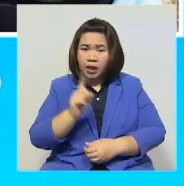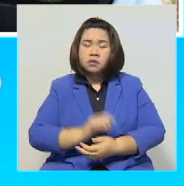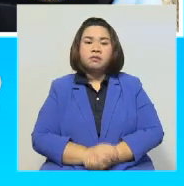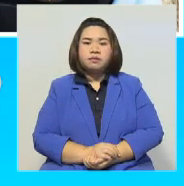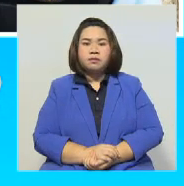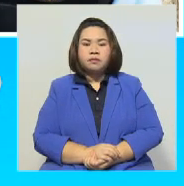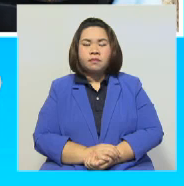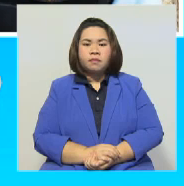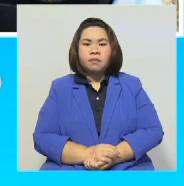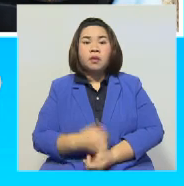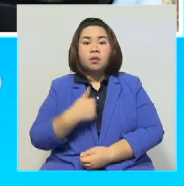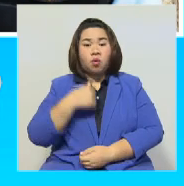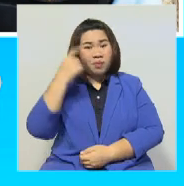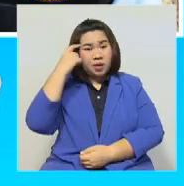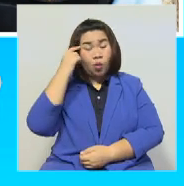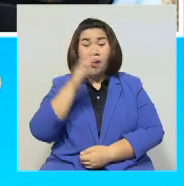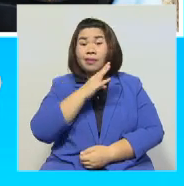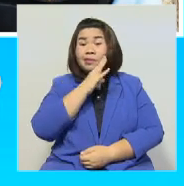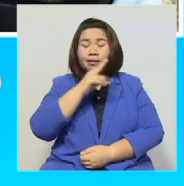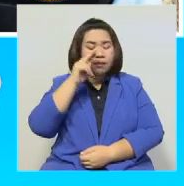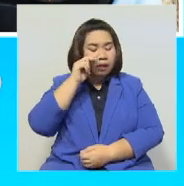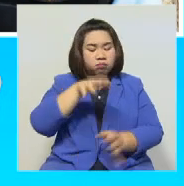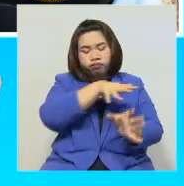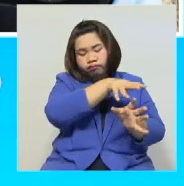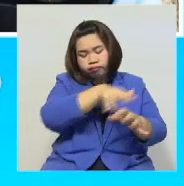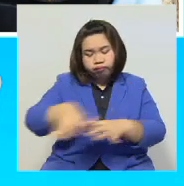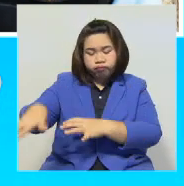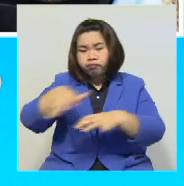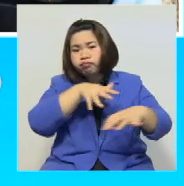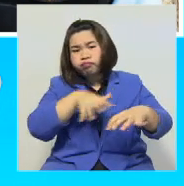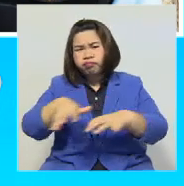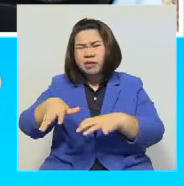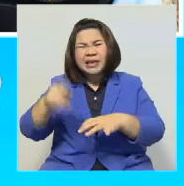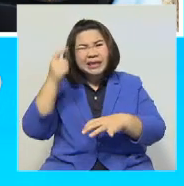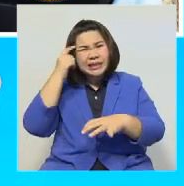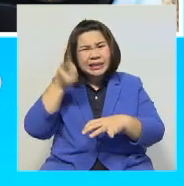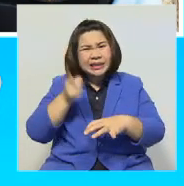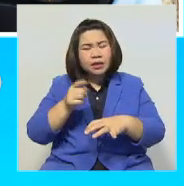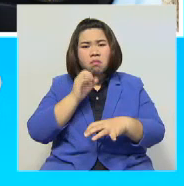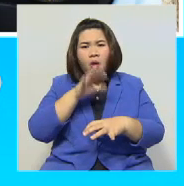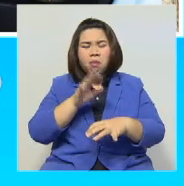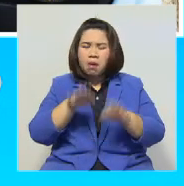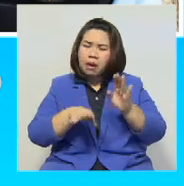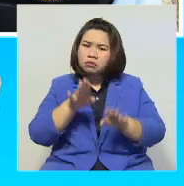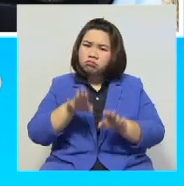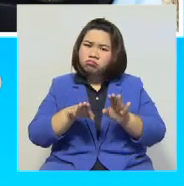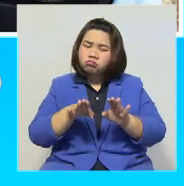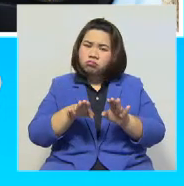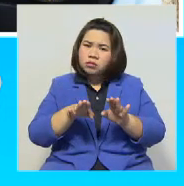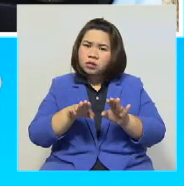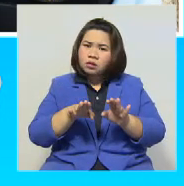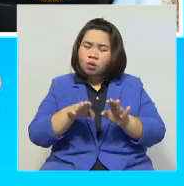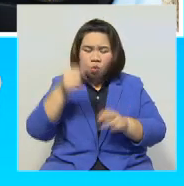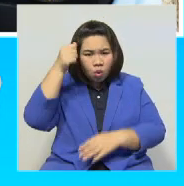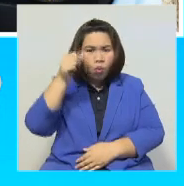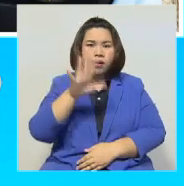ผมคิดว่าถ้าน้ำมาระดับนี้แล้วก็น้ำที่ประกาศเมื่อวานว่าจะท่วมในเขตอำเภอเมือง10-20 เซนนะครับเป็นเวลา